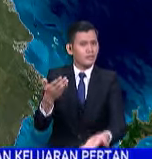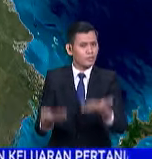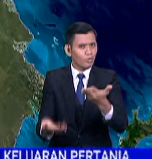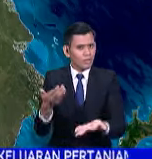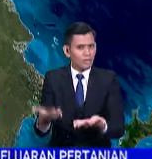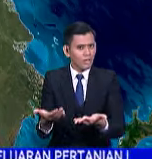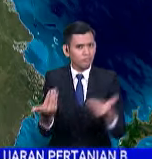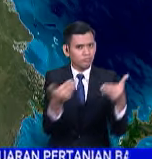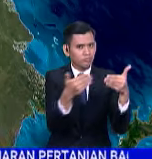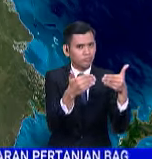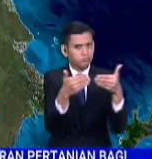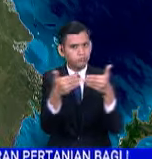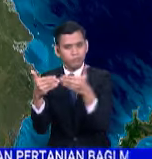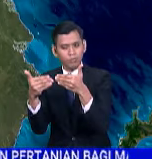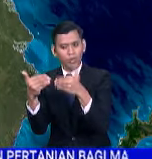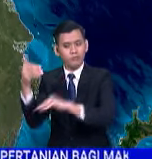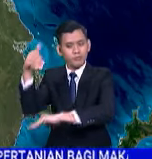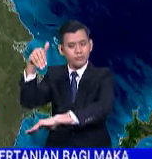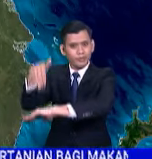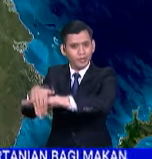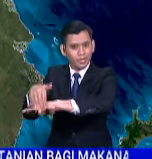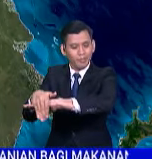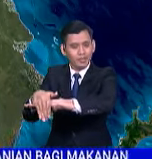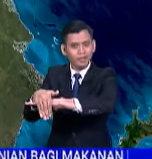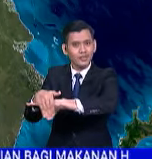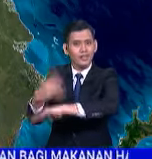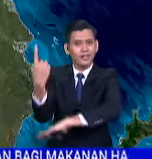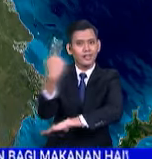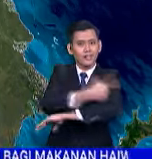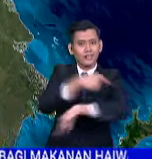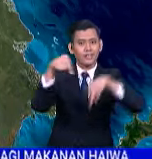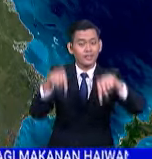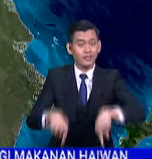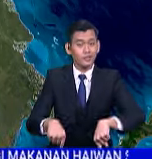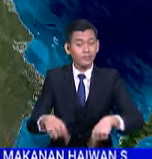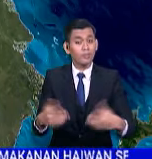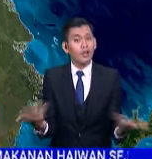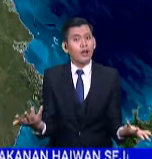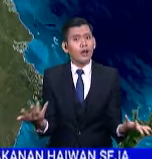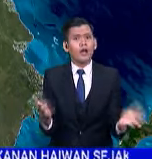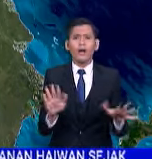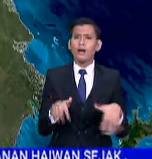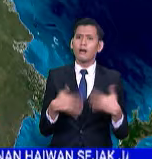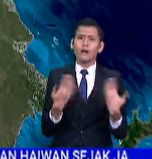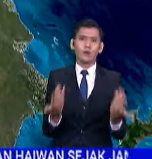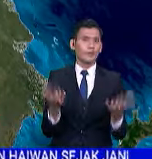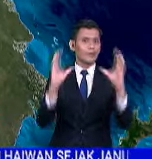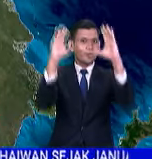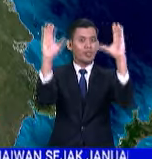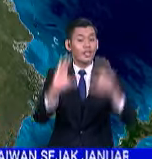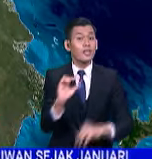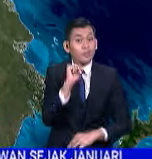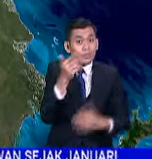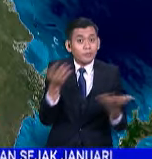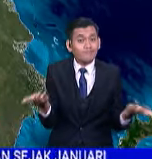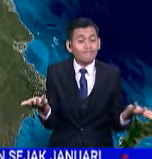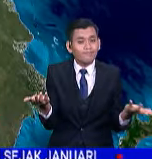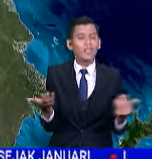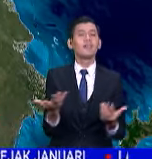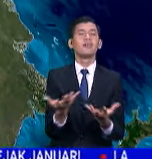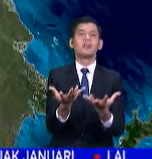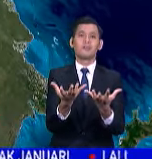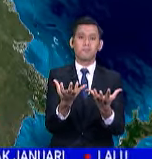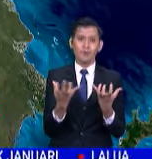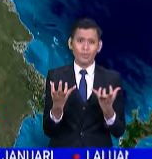akan berlanjutan sehingga ke tengah malam hari ini. Baiklah, bagi mendapat idea apakah keadaan cuaca keesokan pagi, bagi mereka yang